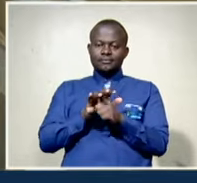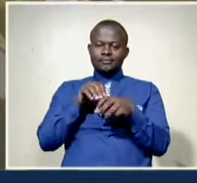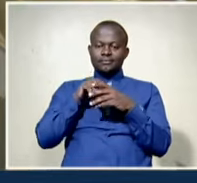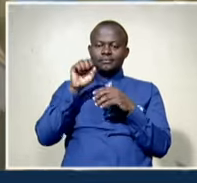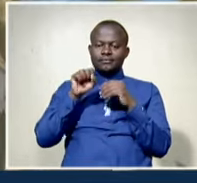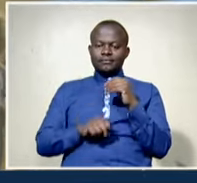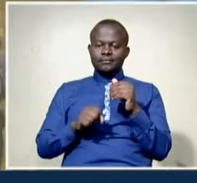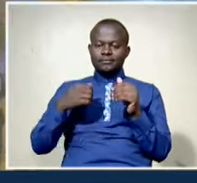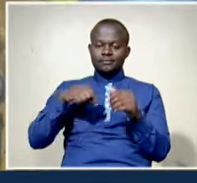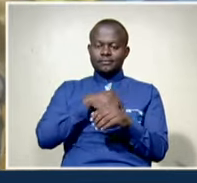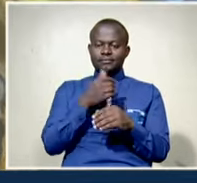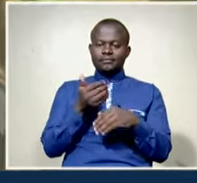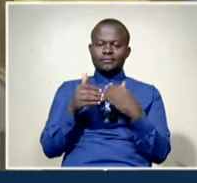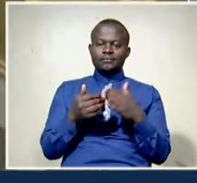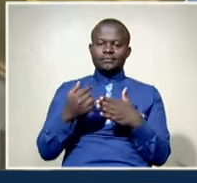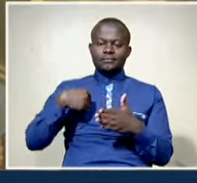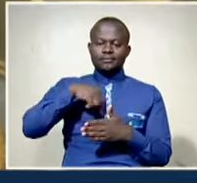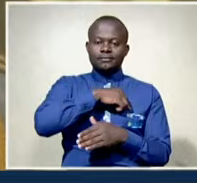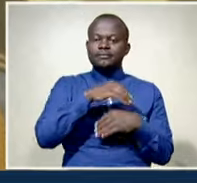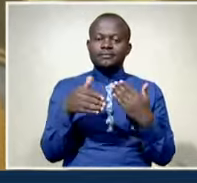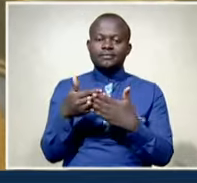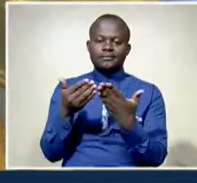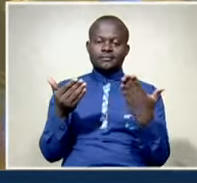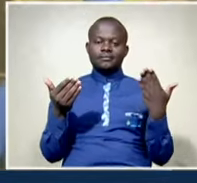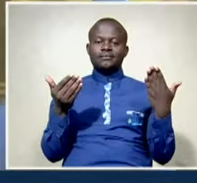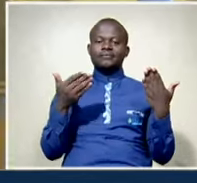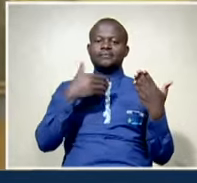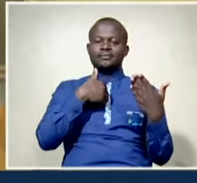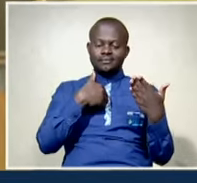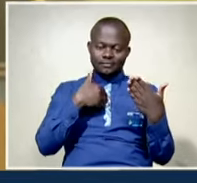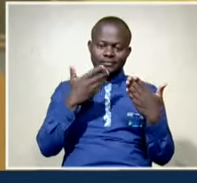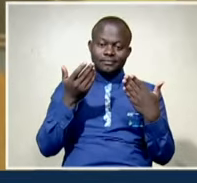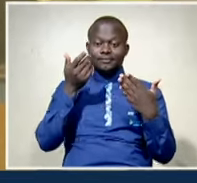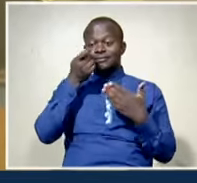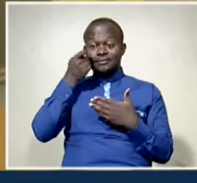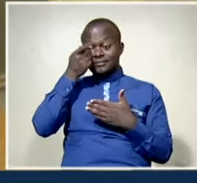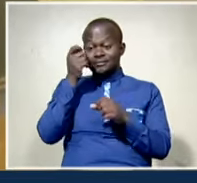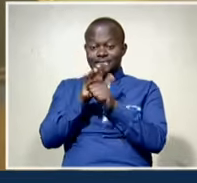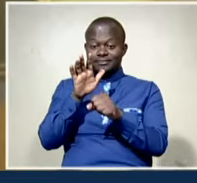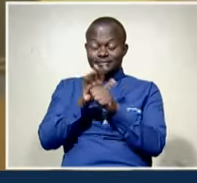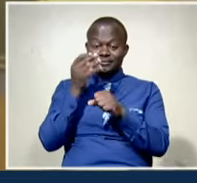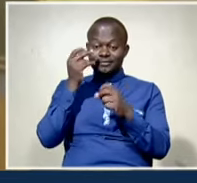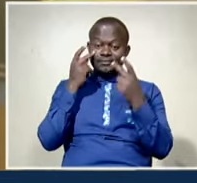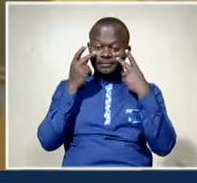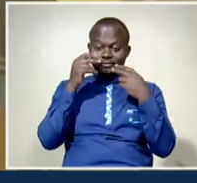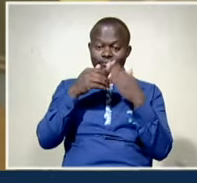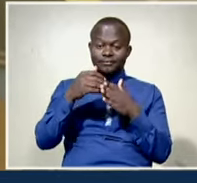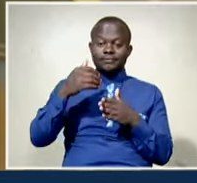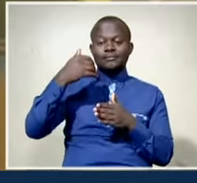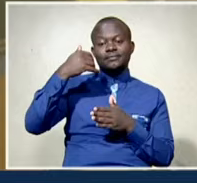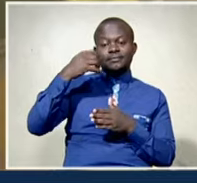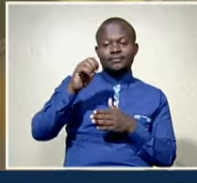y'Amajyepfo abana bacu rero bajya bagira amatsiko menshi iyo babibonye kuri televiziyo cyane